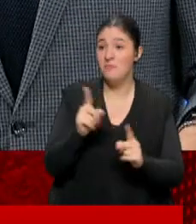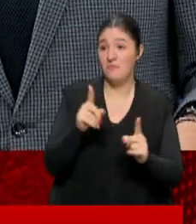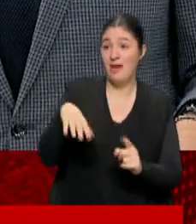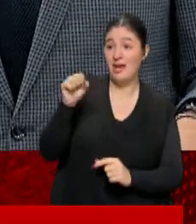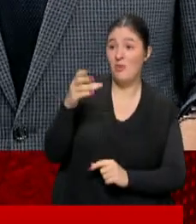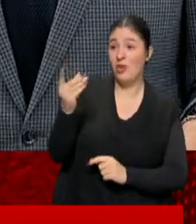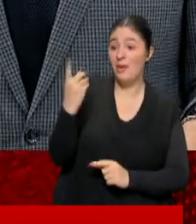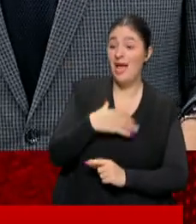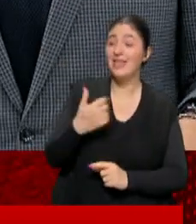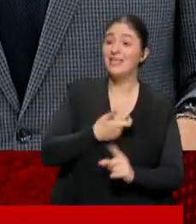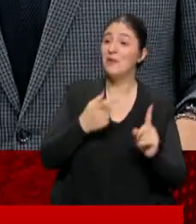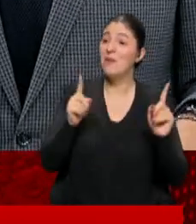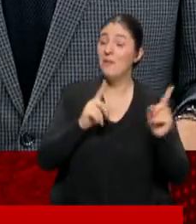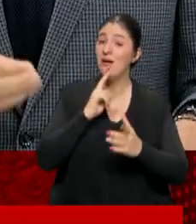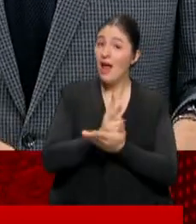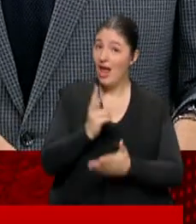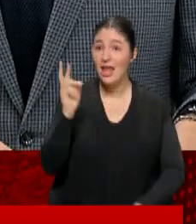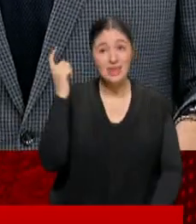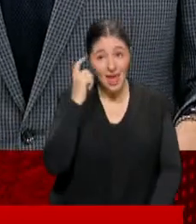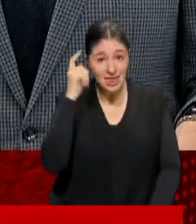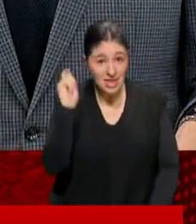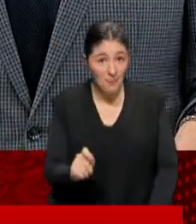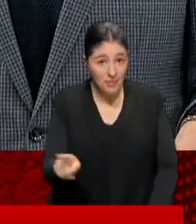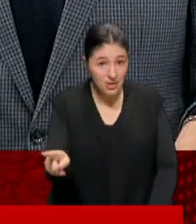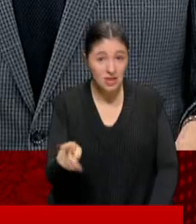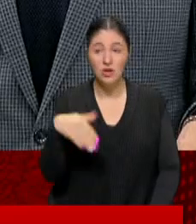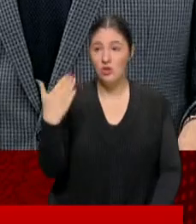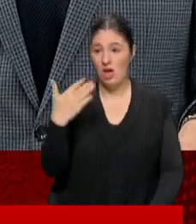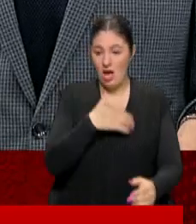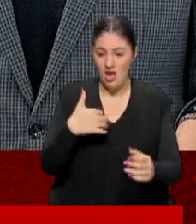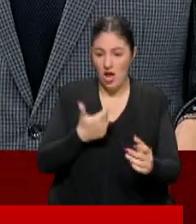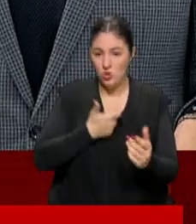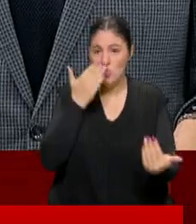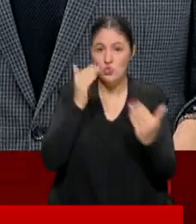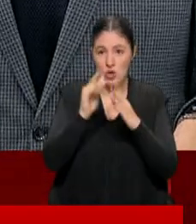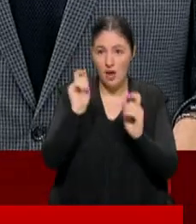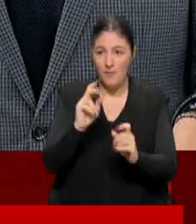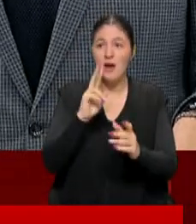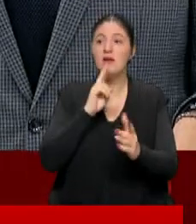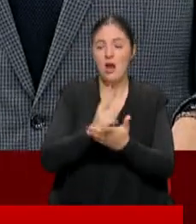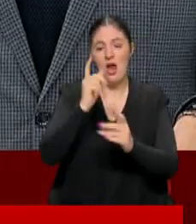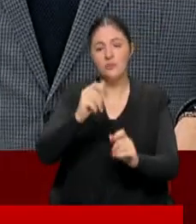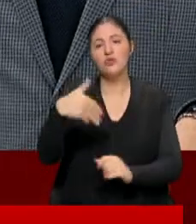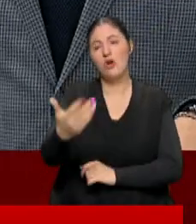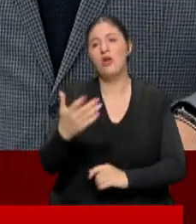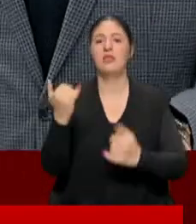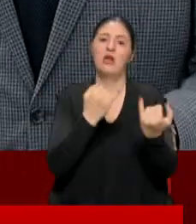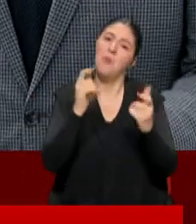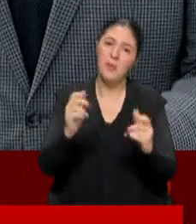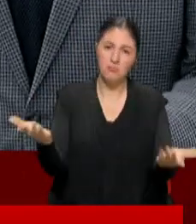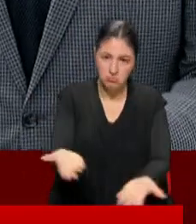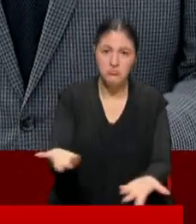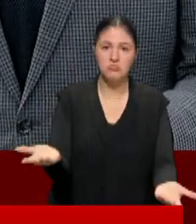olarak önce bir Anayasa mahkemesinin kararını tanı anayasaya Uy kararı Uygula ondan sonra tartışalım